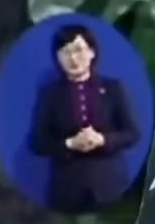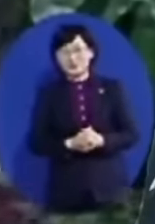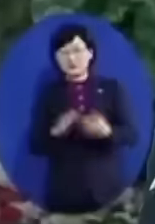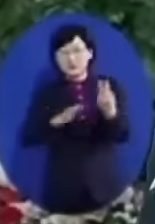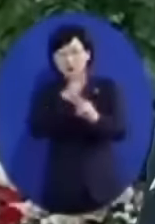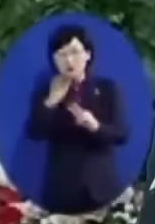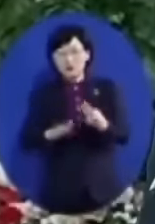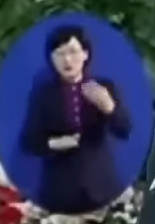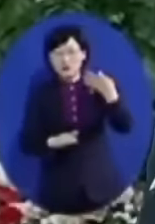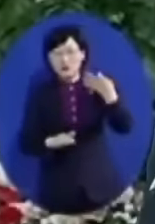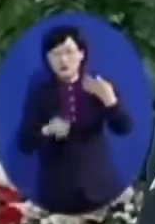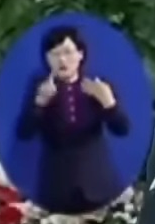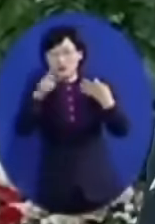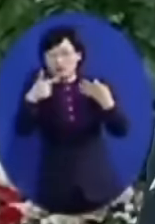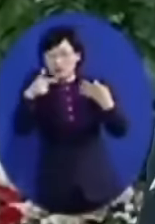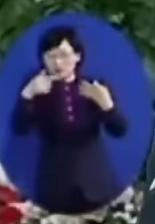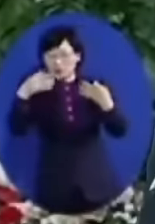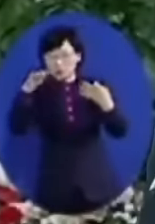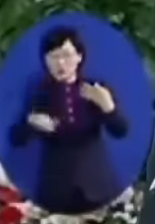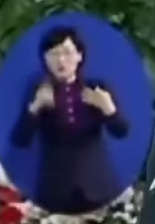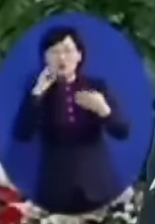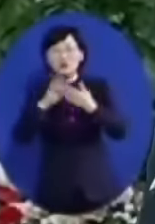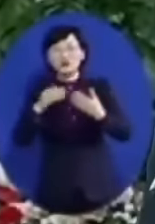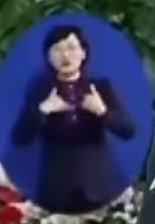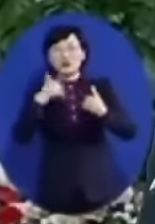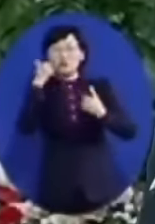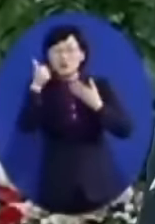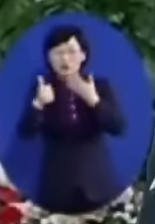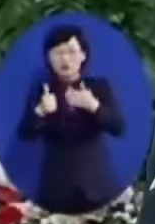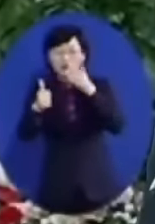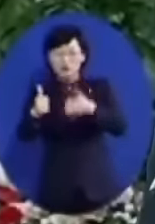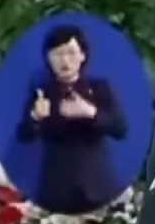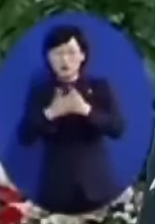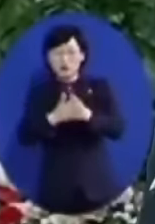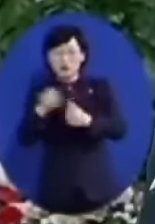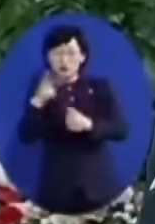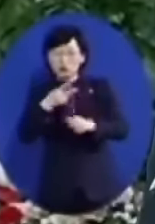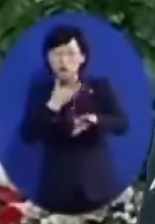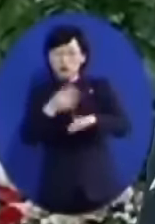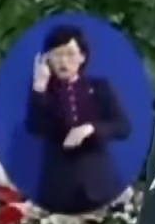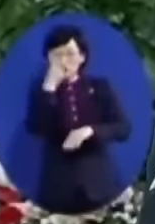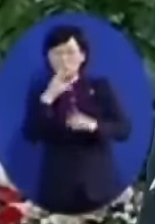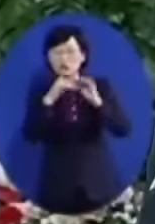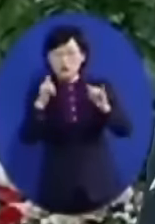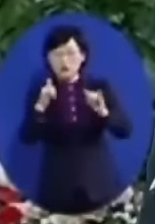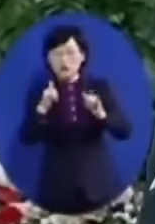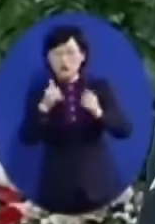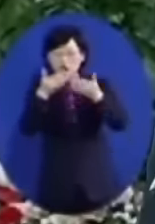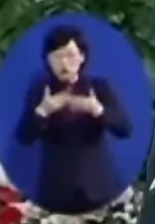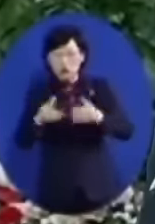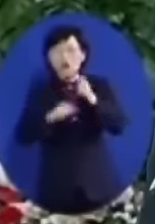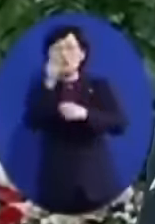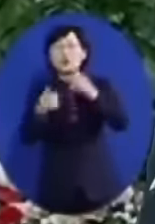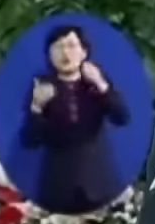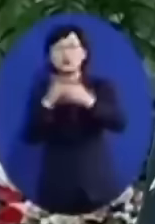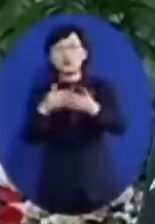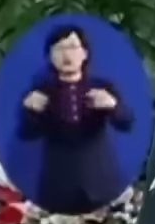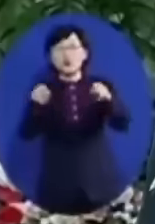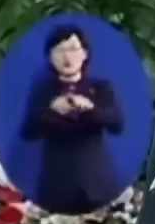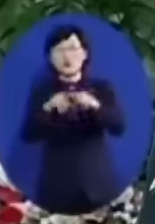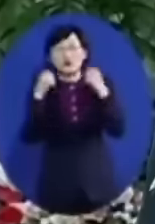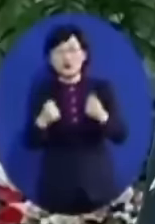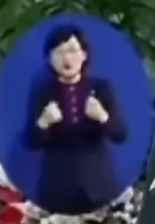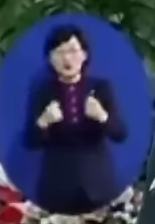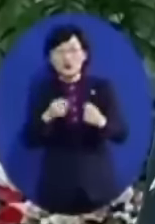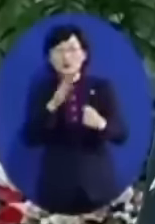요한복음 14장 16절로 18절에 내가 아버지께 구하겠으니 그가 또 다른 보혜사를 너희에게 주사 영원토록 너희와 함께 있게 하시리니 그는